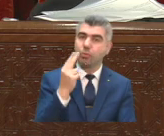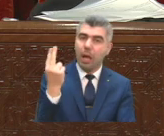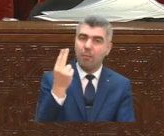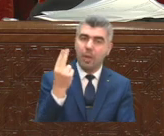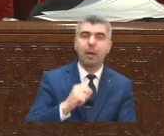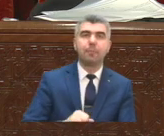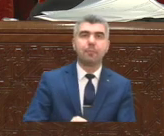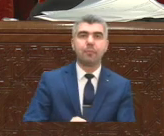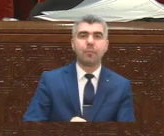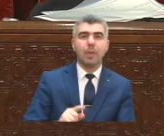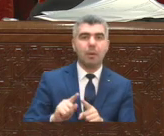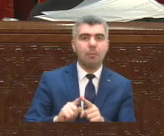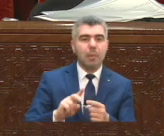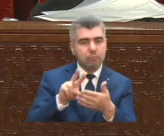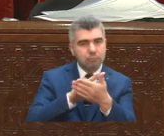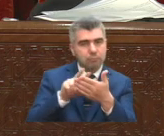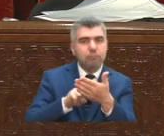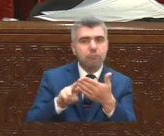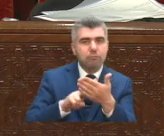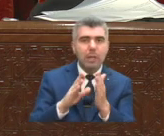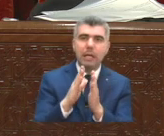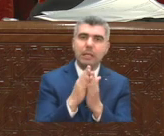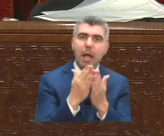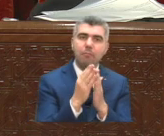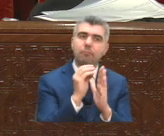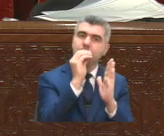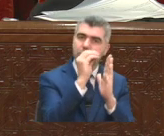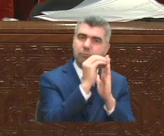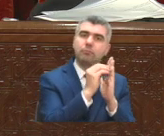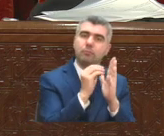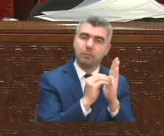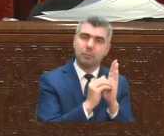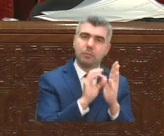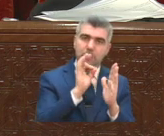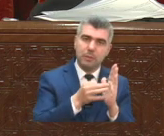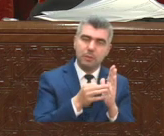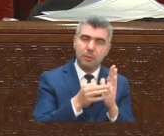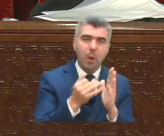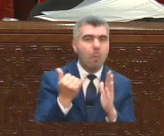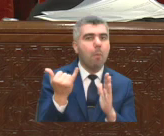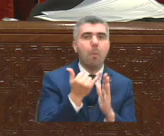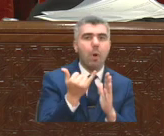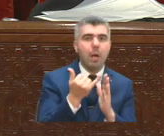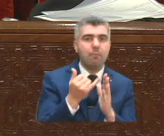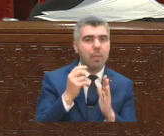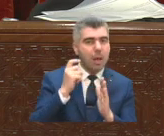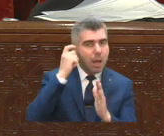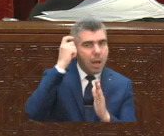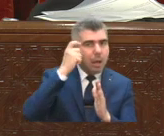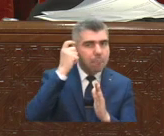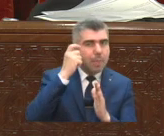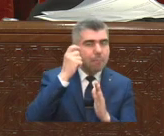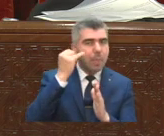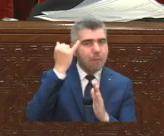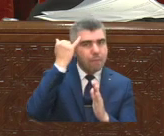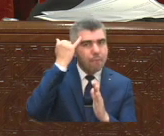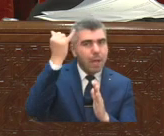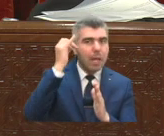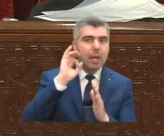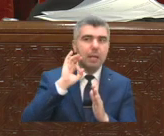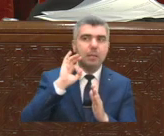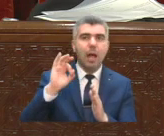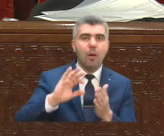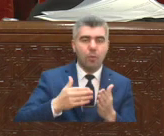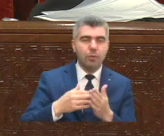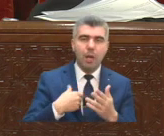فيها الدروس. انا متفق معك بان اليوم الرقمنه ولات بصلب التفكير وبصلب الاستراتيجيه. باش نعطيكم